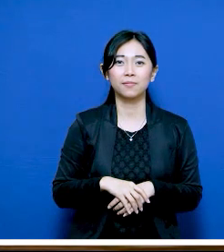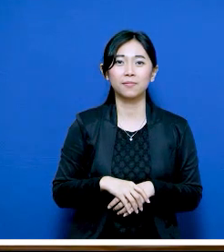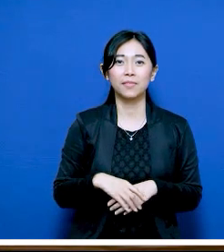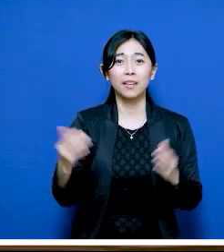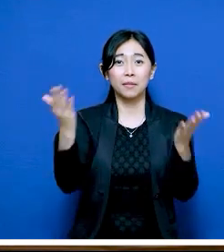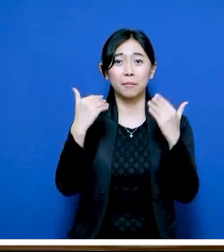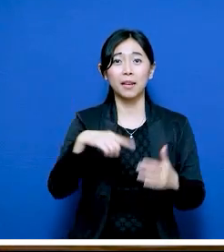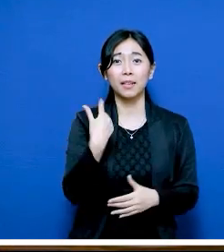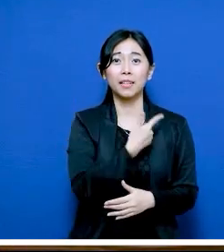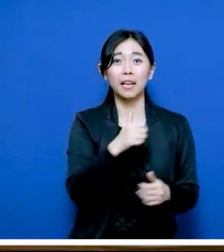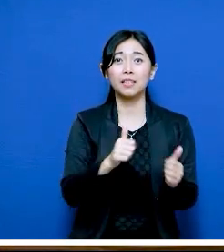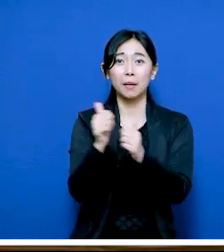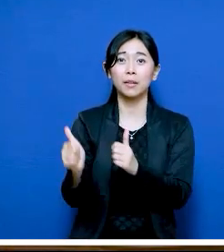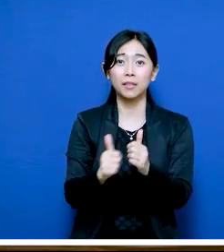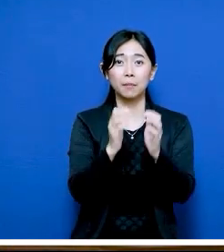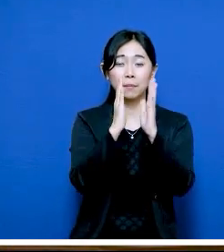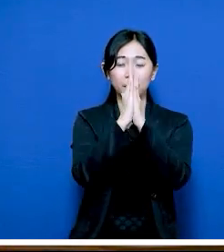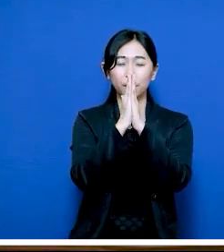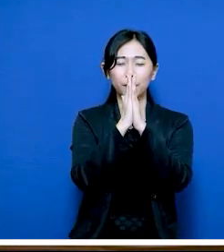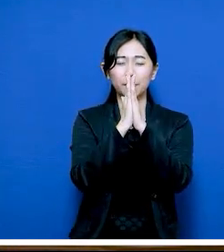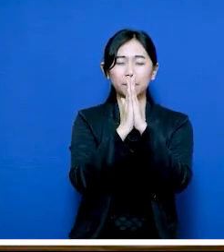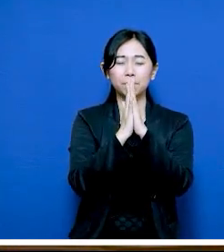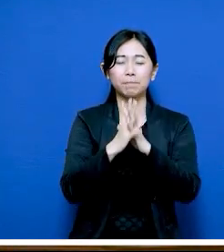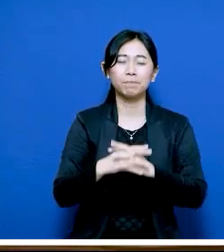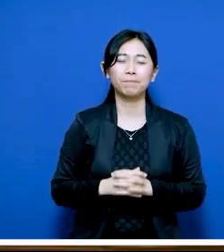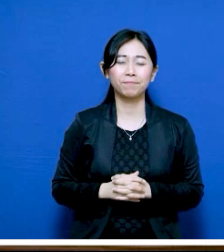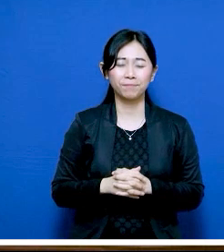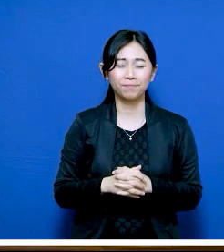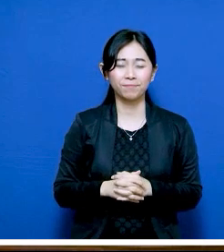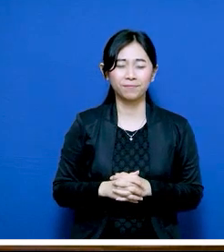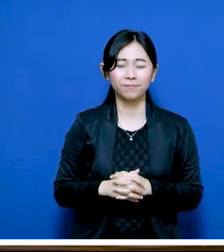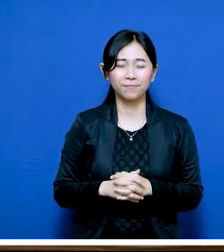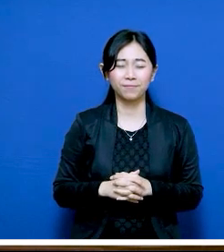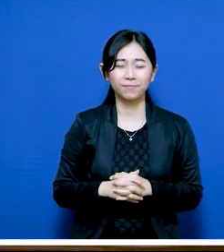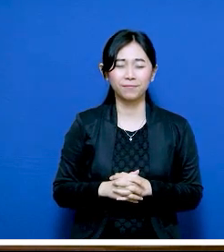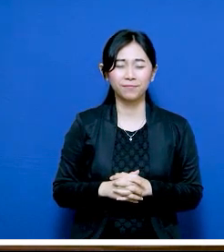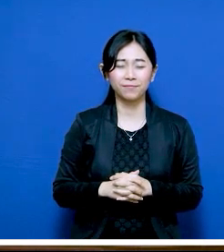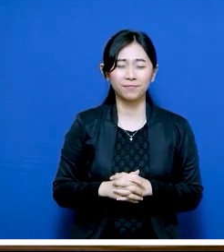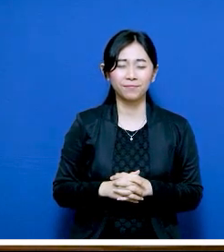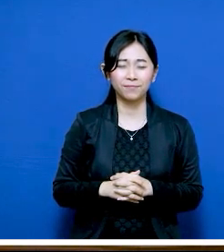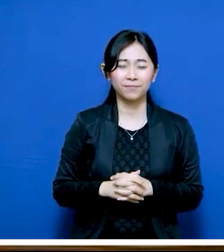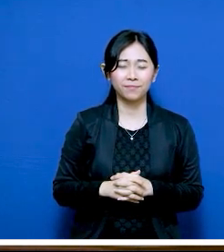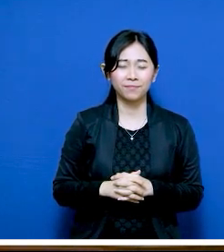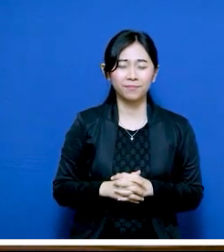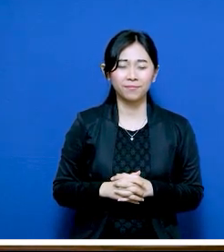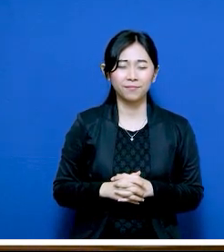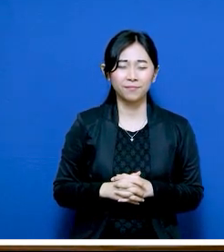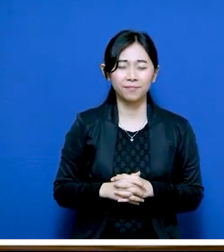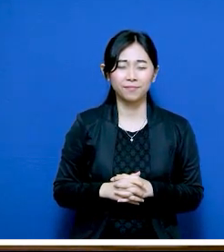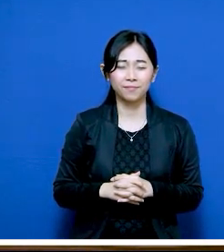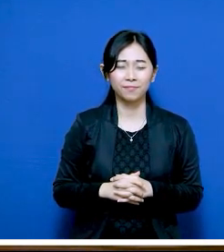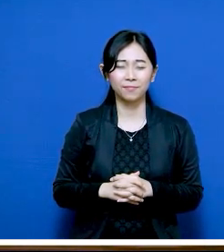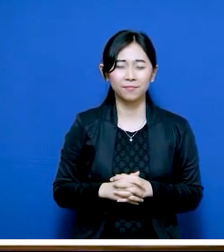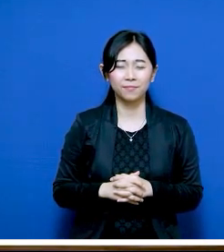Mari kita bersama menaikkan doa-doa permohonan kita di dalam doa syafaat. Kita berdoa.